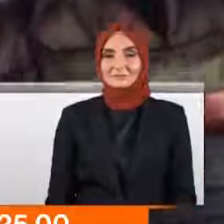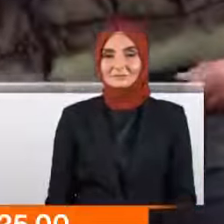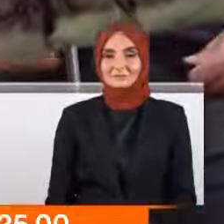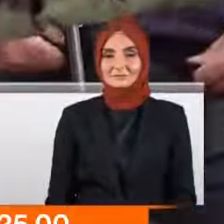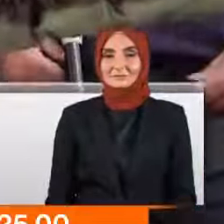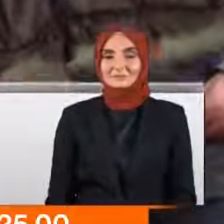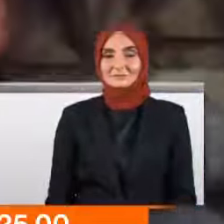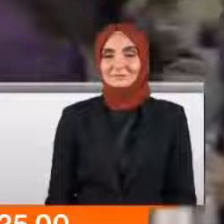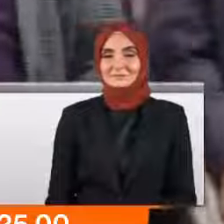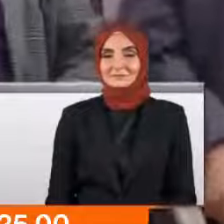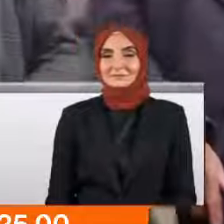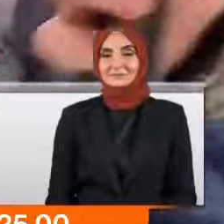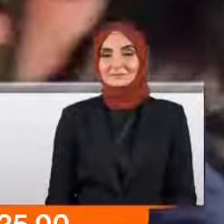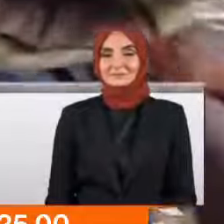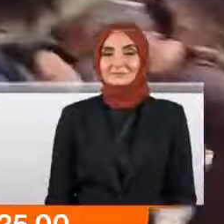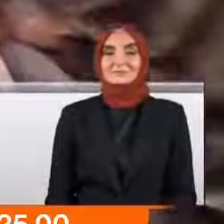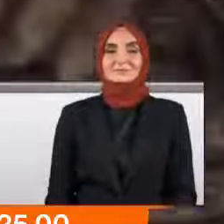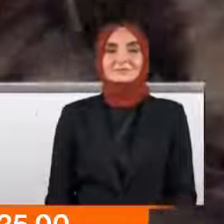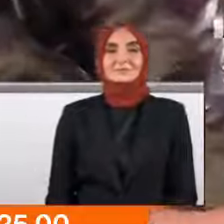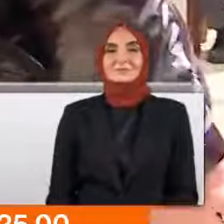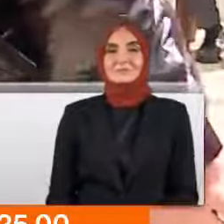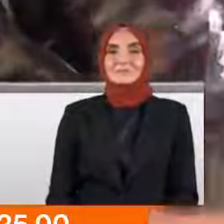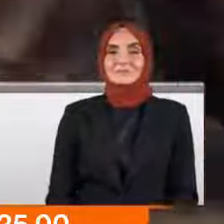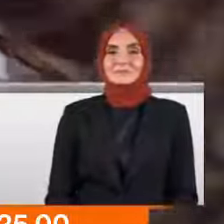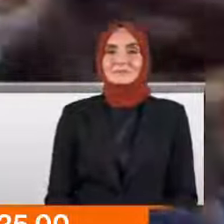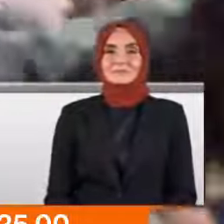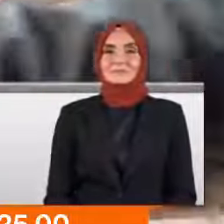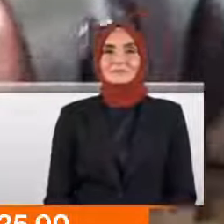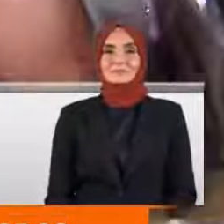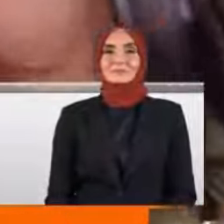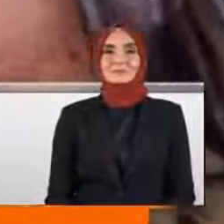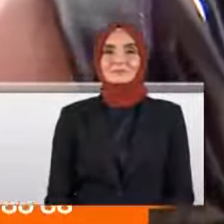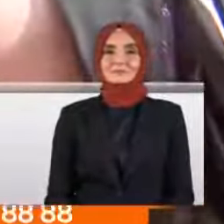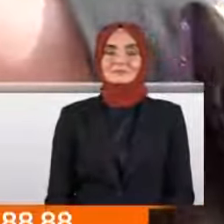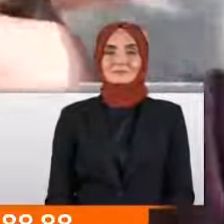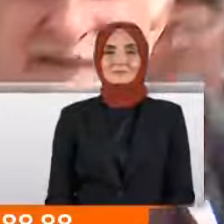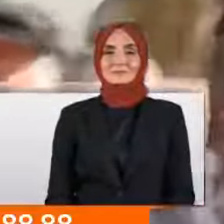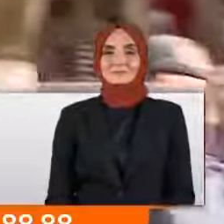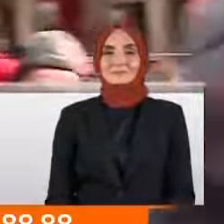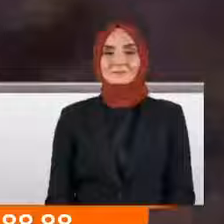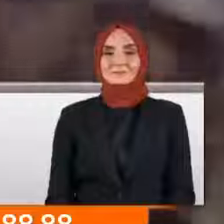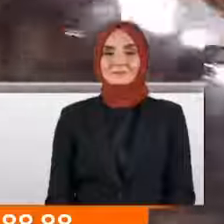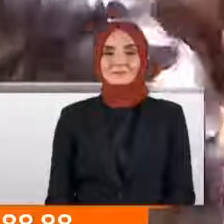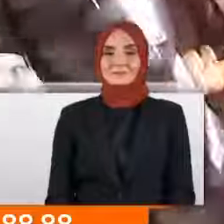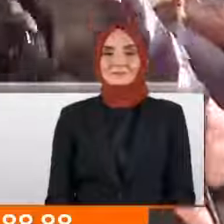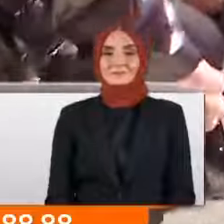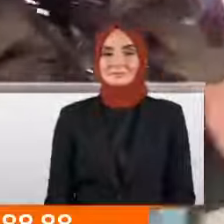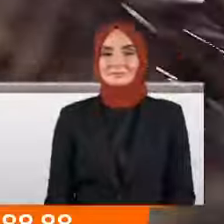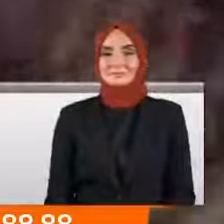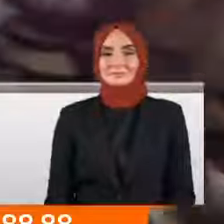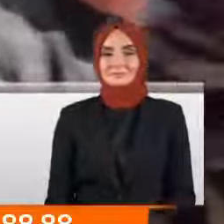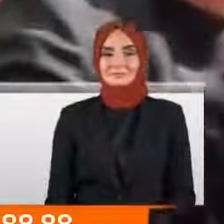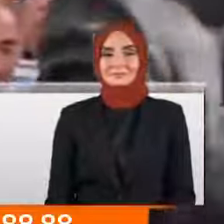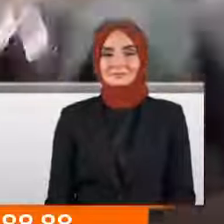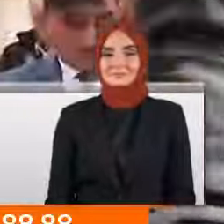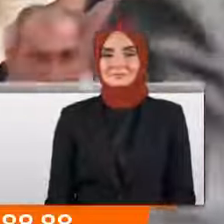dalı gevrektir. Amanın basmaya gelmez. Haydi basmaya gelmez. Elin kızı naziktir. Elin